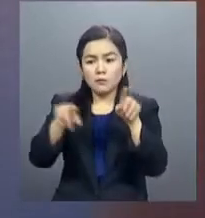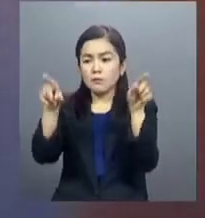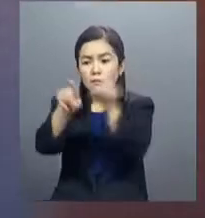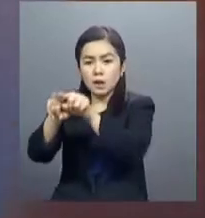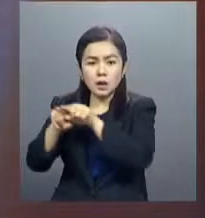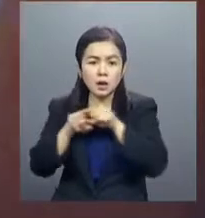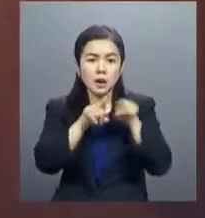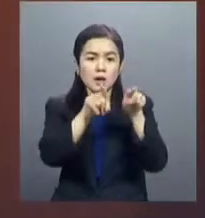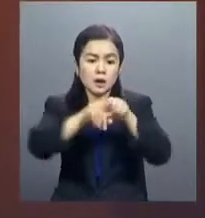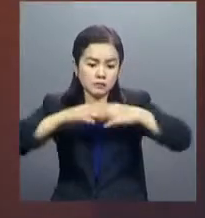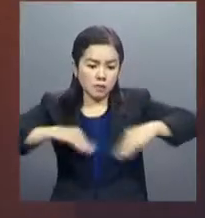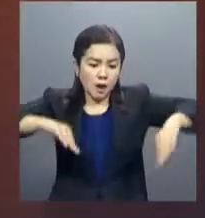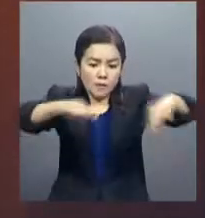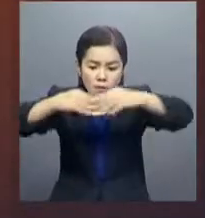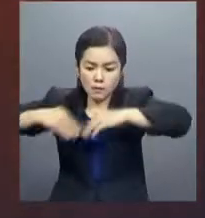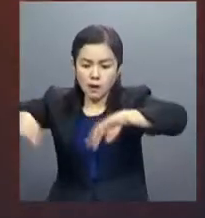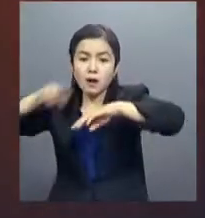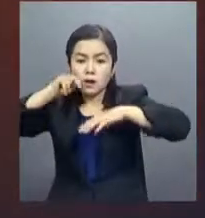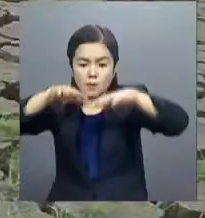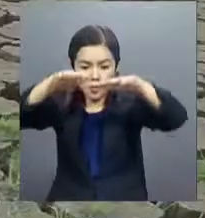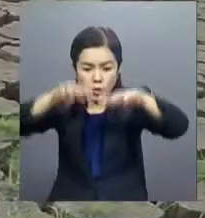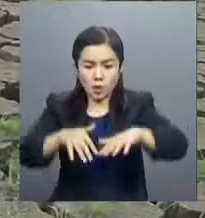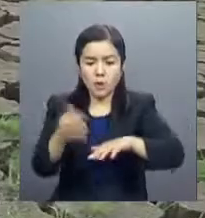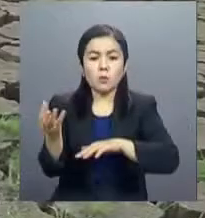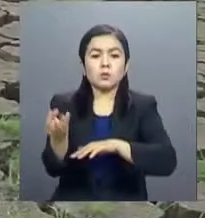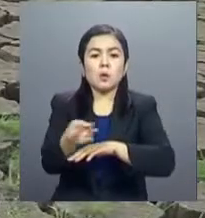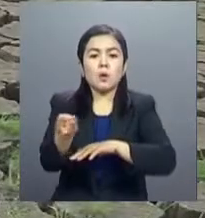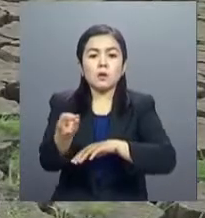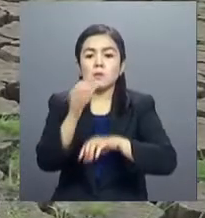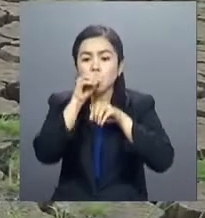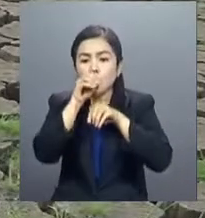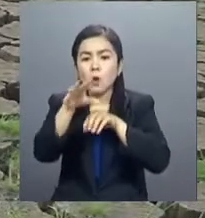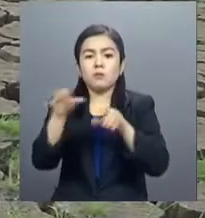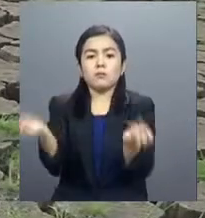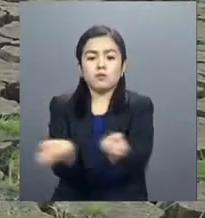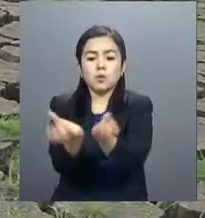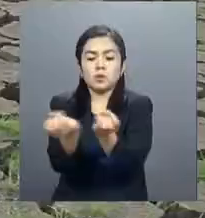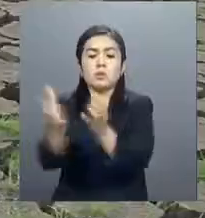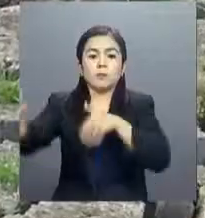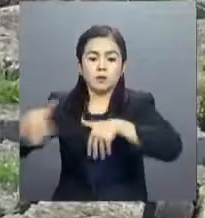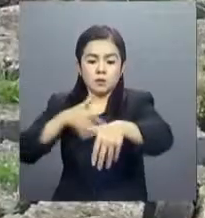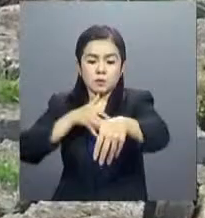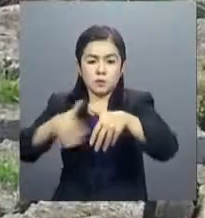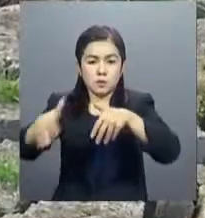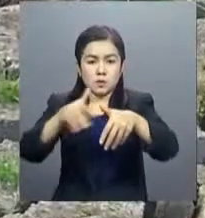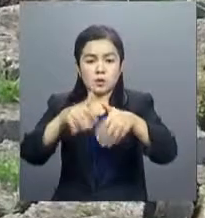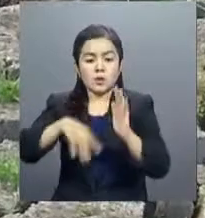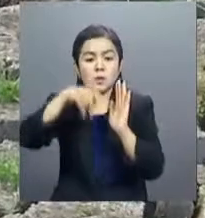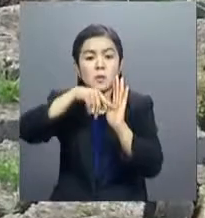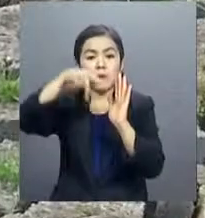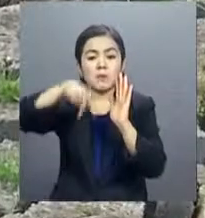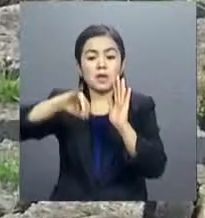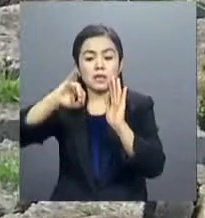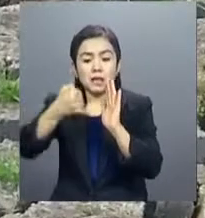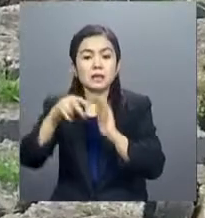ตอนนี้แห้งขอดมีผู้ได้รับผลกระทบในวงกว้างค่ะบึงสีไฟในจังหวัดพิจิตรแหล่งน้ำ